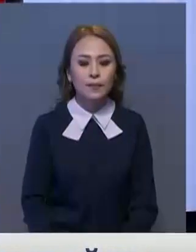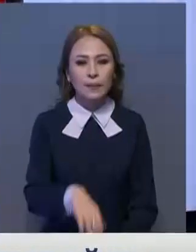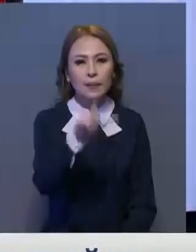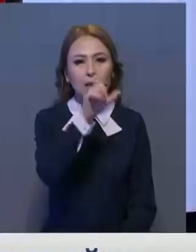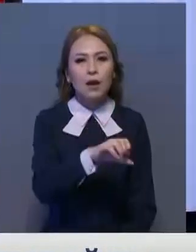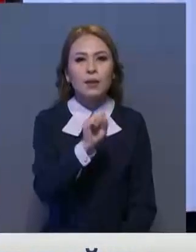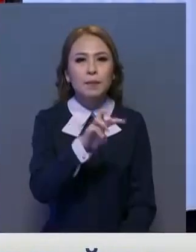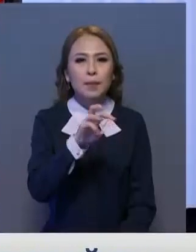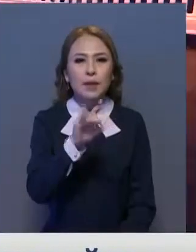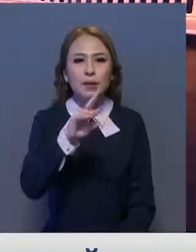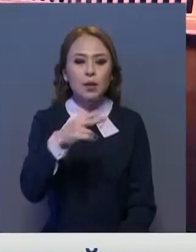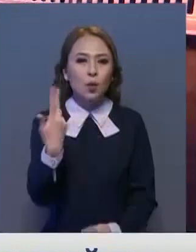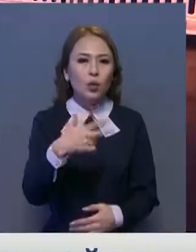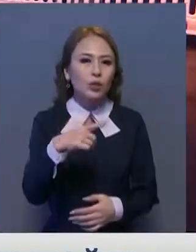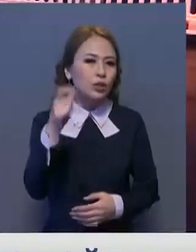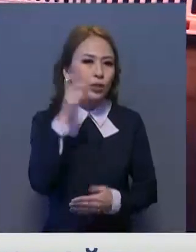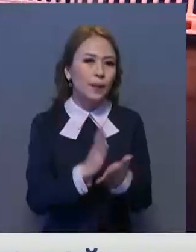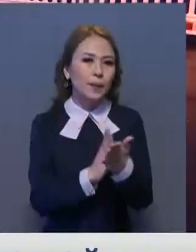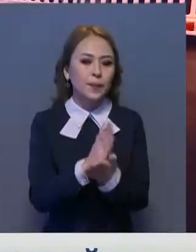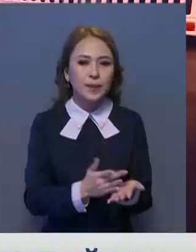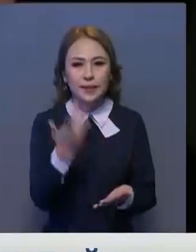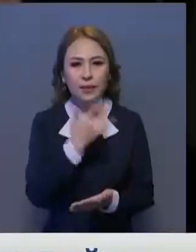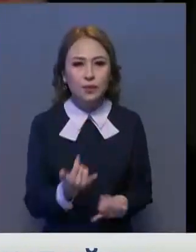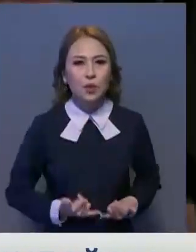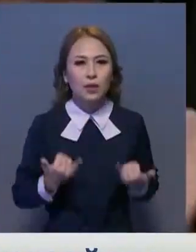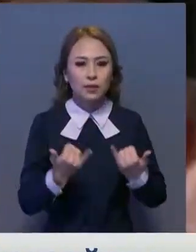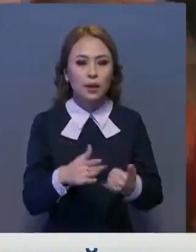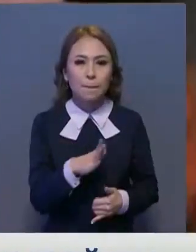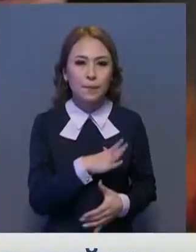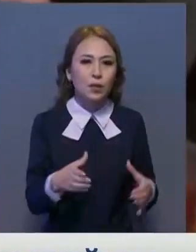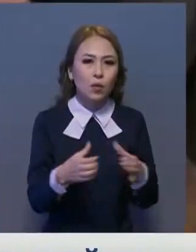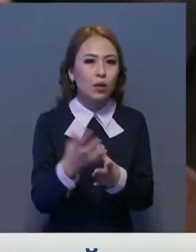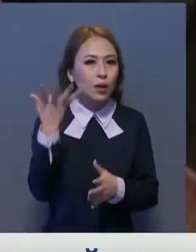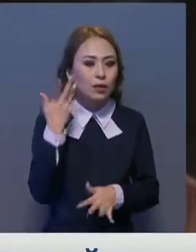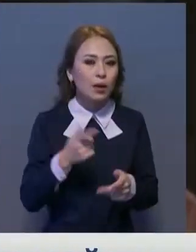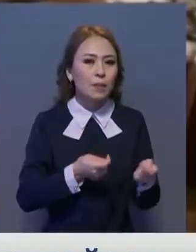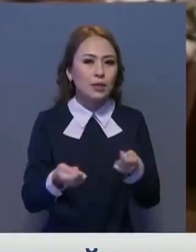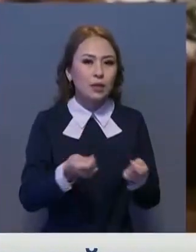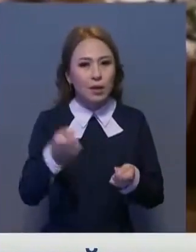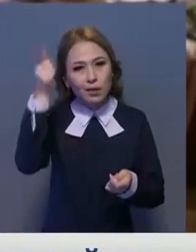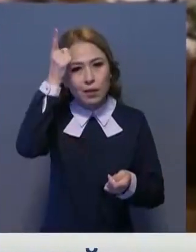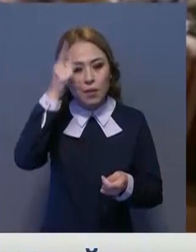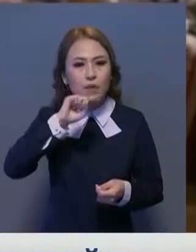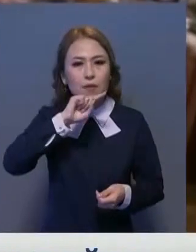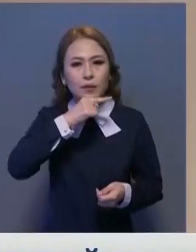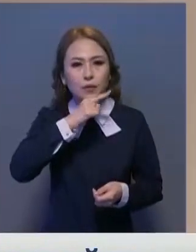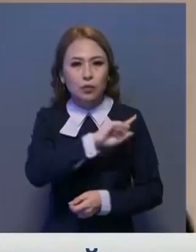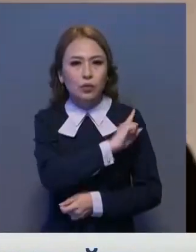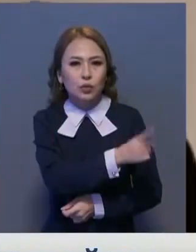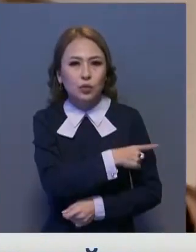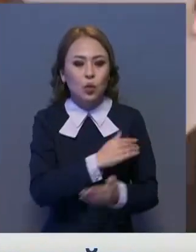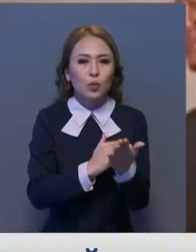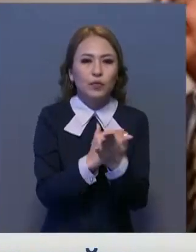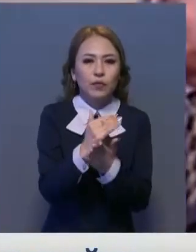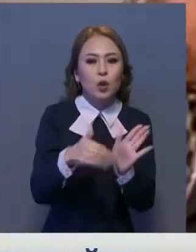Ангела Меркель өмірінің 30 жылдан астамын саясатқа арнаған. Ол басқарған кезеңде Германияның экономикалық күш-қуаты